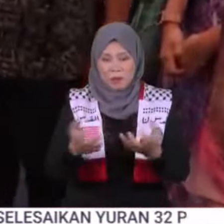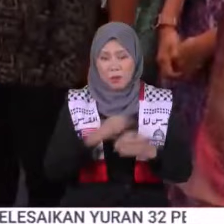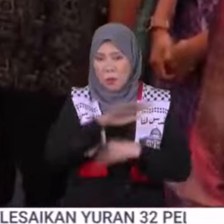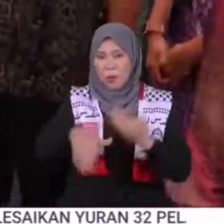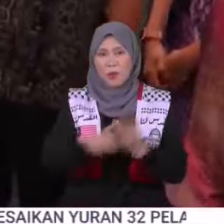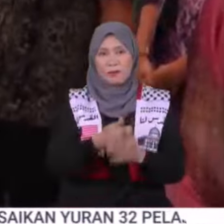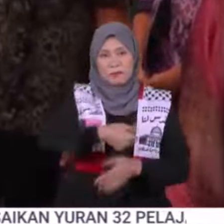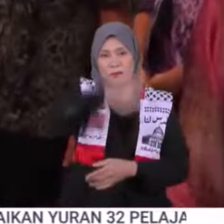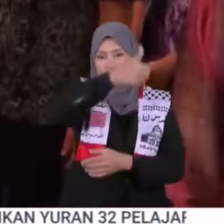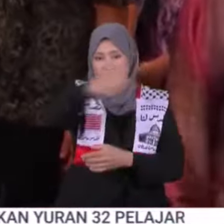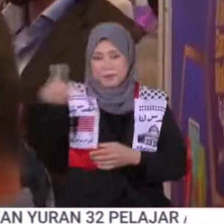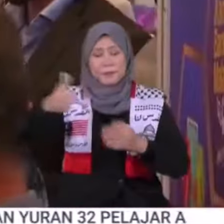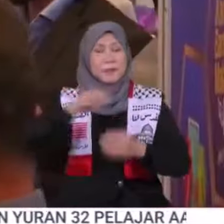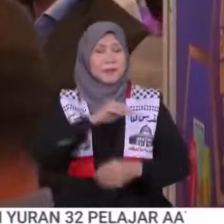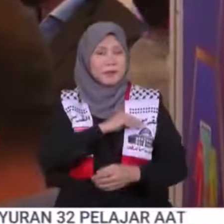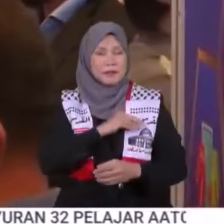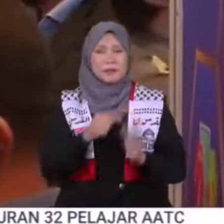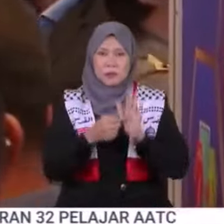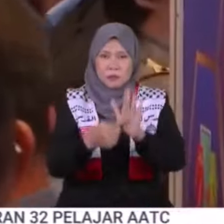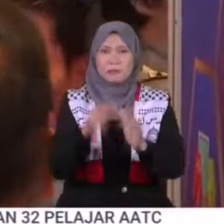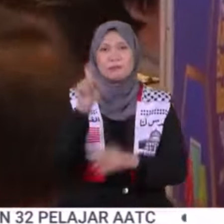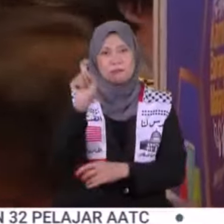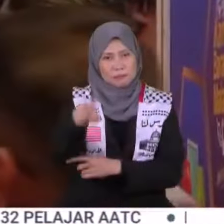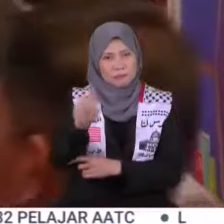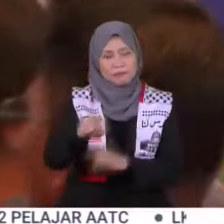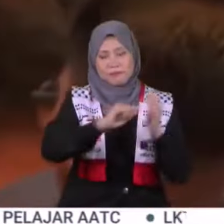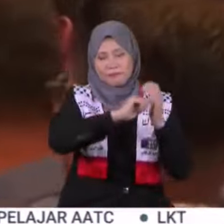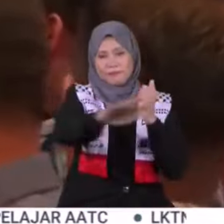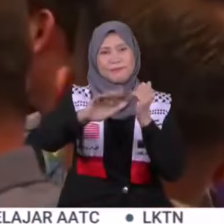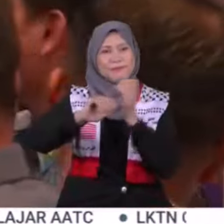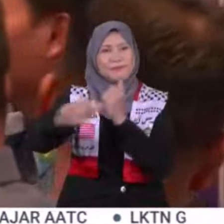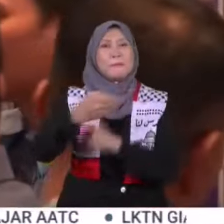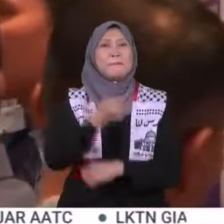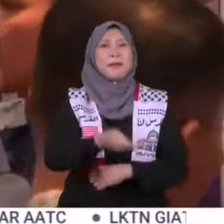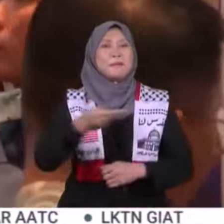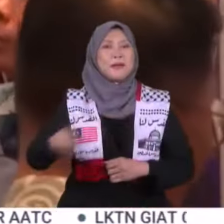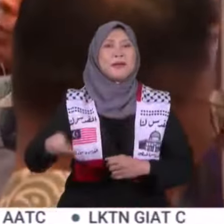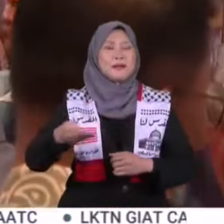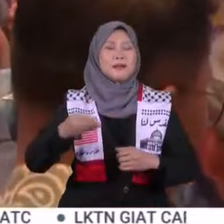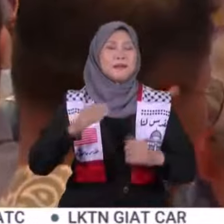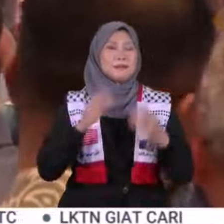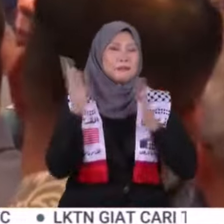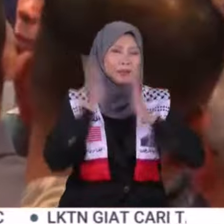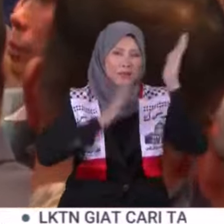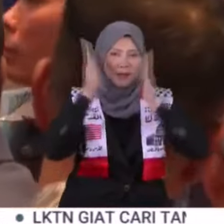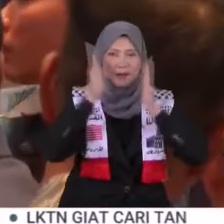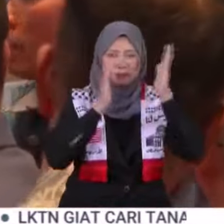Menteri menunjukkan kesungguhan dalam mempromosi serta menyokong barangan Malaysia.